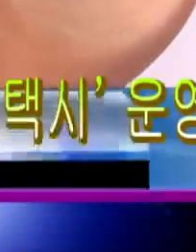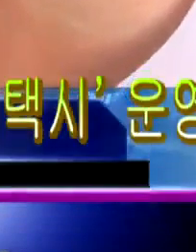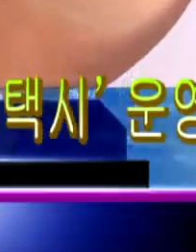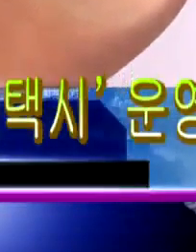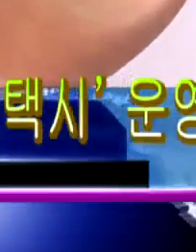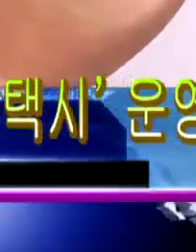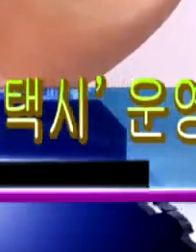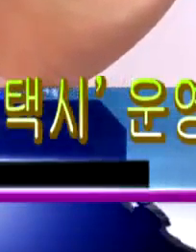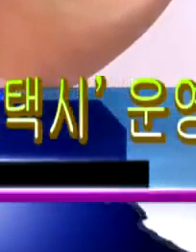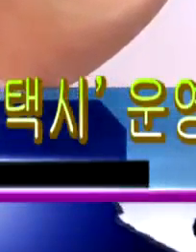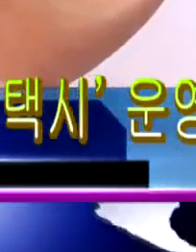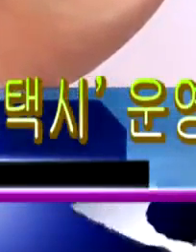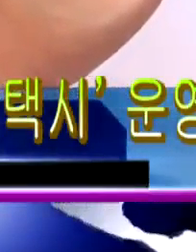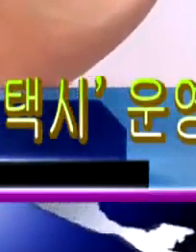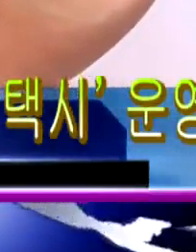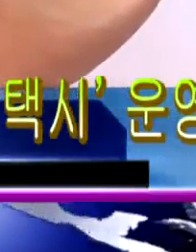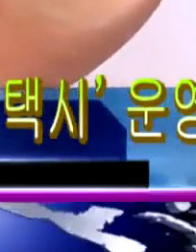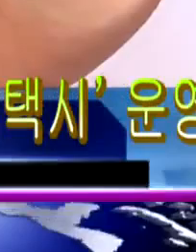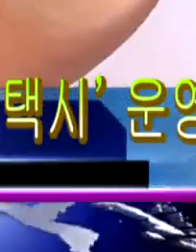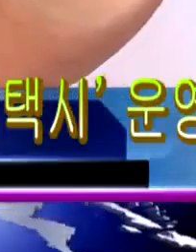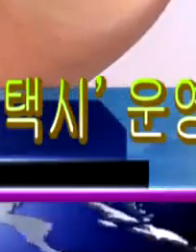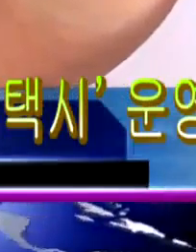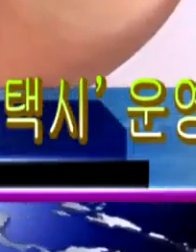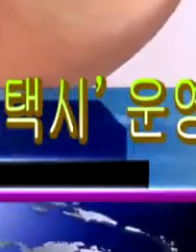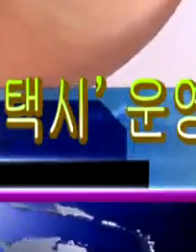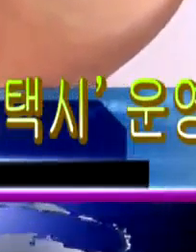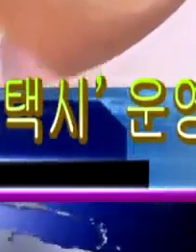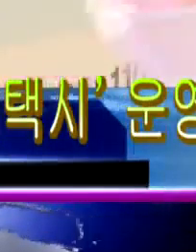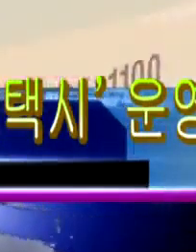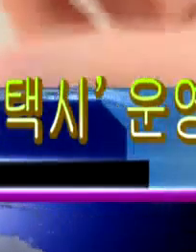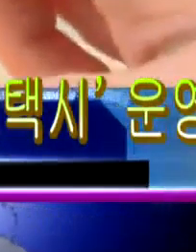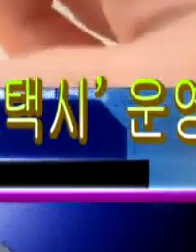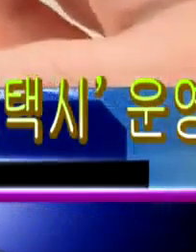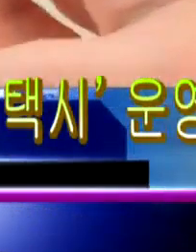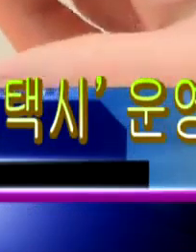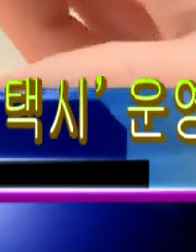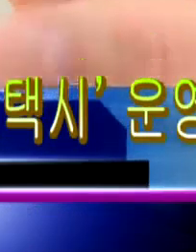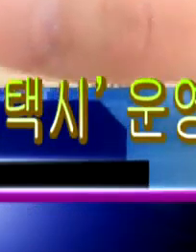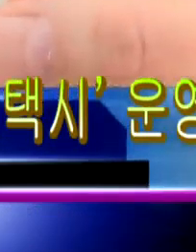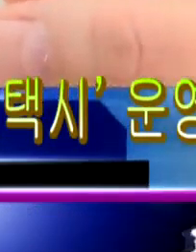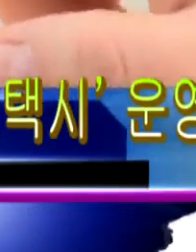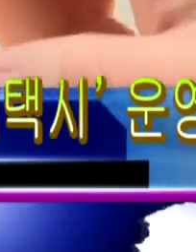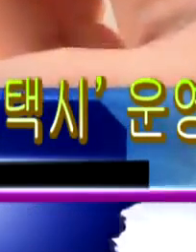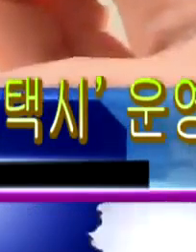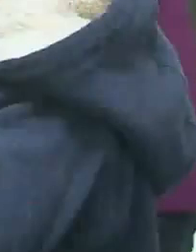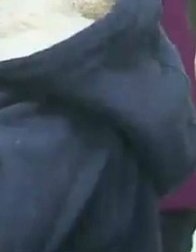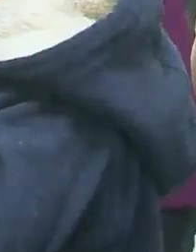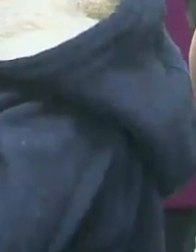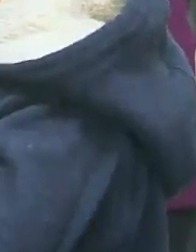용인시가 관내 등록된 택시를 콜비 부담 없이 부를 수 있는 모바일 앱 콜택시 서비스 용인 앱택시를